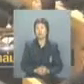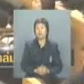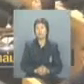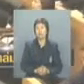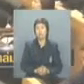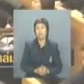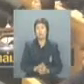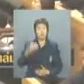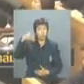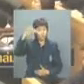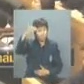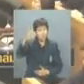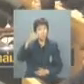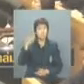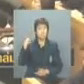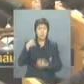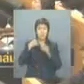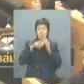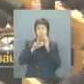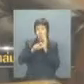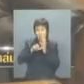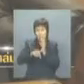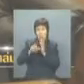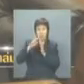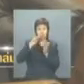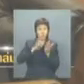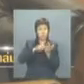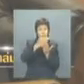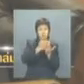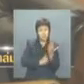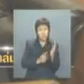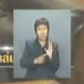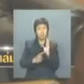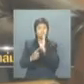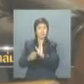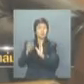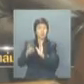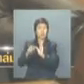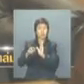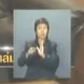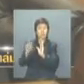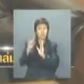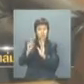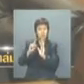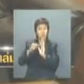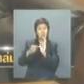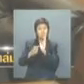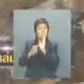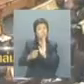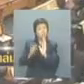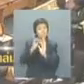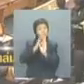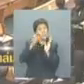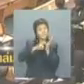ขาธิการสภาผู้แทนราษฎรจะทำหนังสือถึงสำนักงานเลขาธิการคณะรัฐมนตรีเพื่อนำความกราบบังคมทูลโปรดเกล้าโปรดก